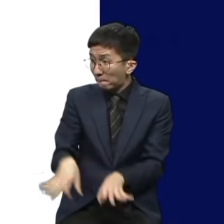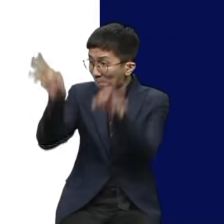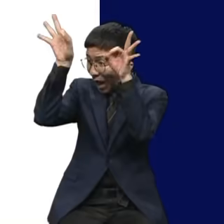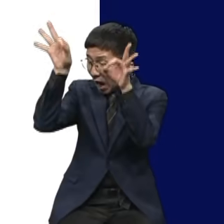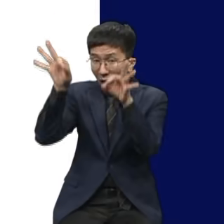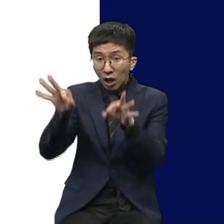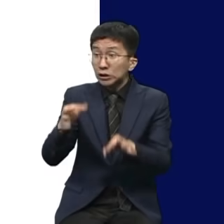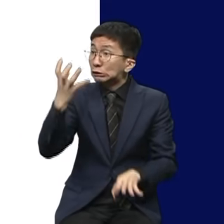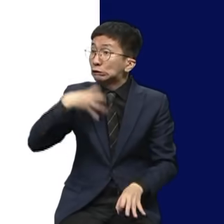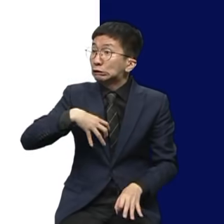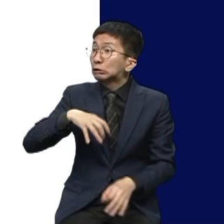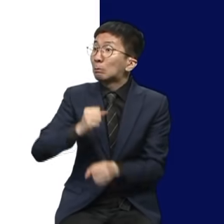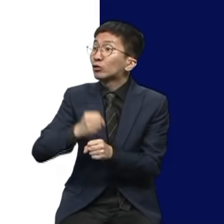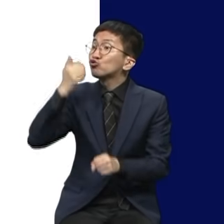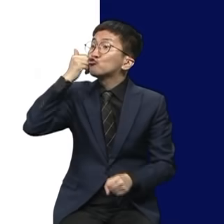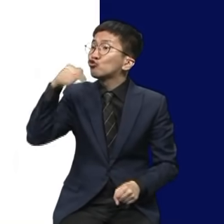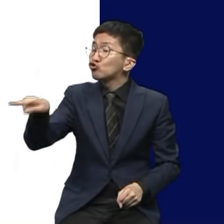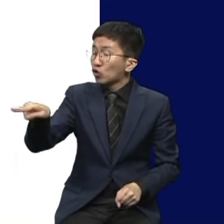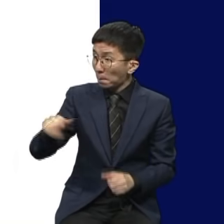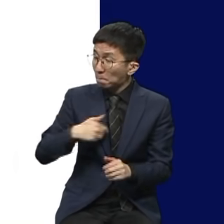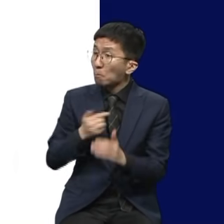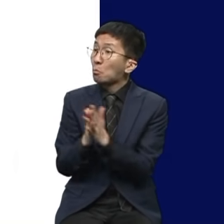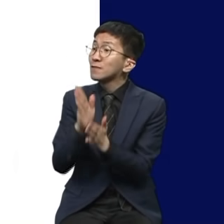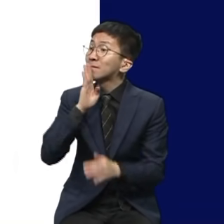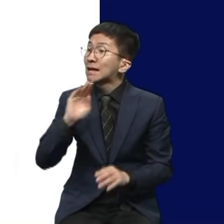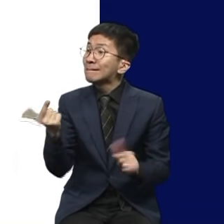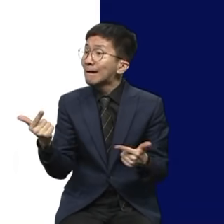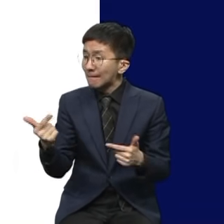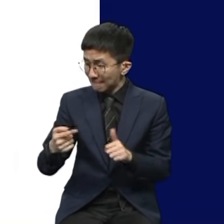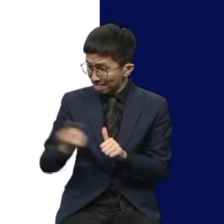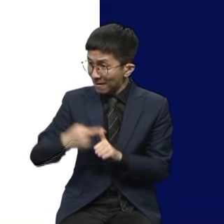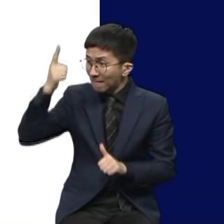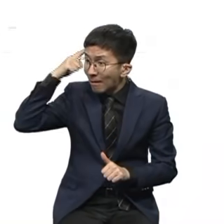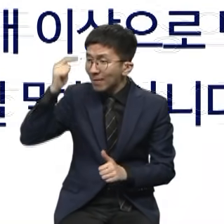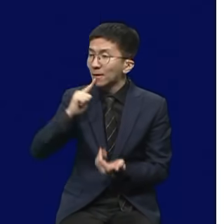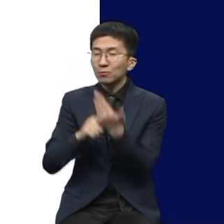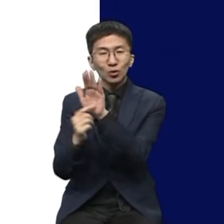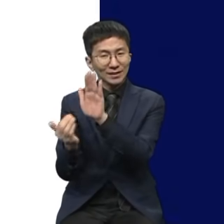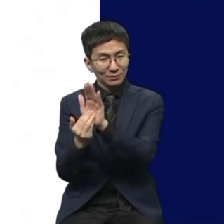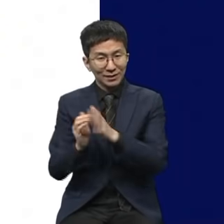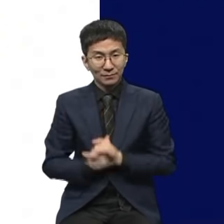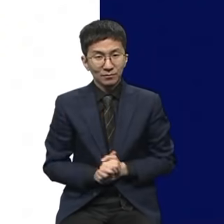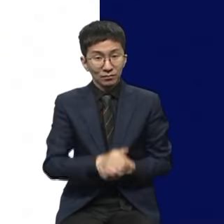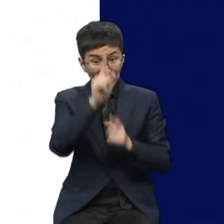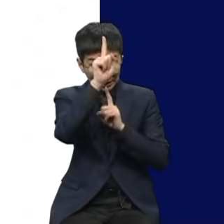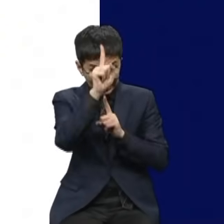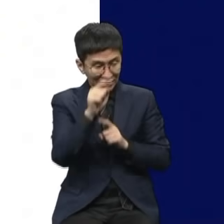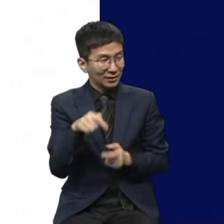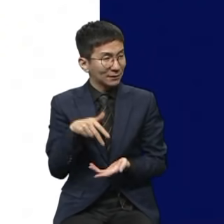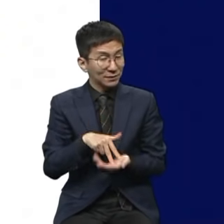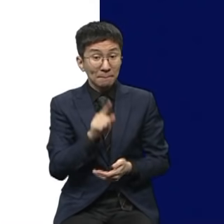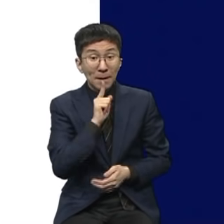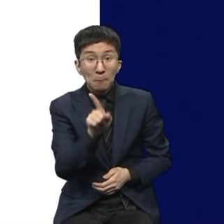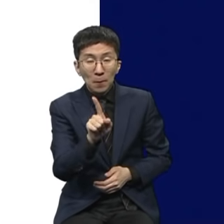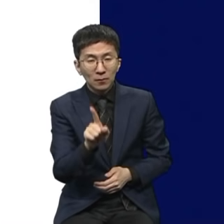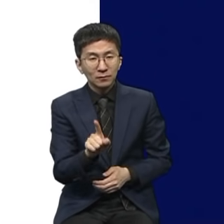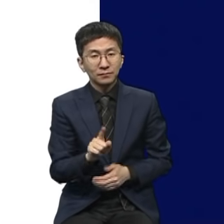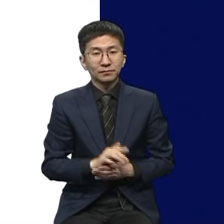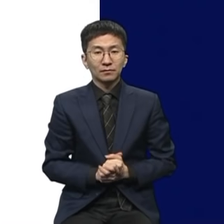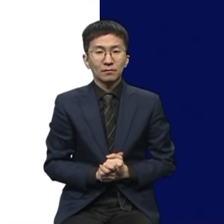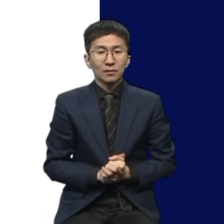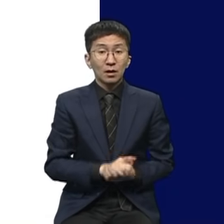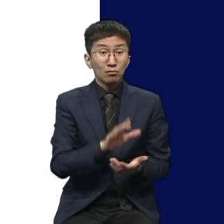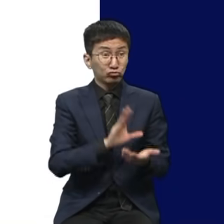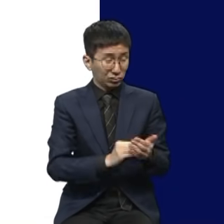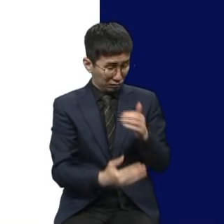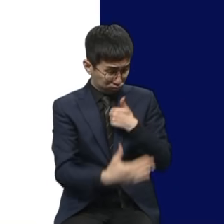이상으로 만든 당사자가 할 말은 아니라고 이 지사는 주장했습니다. 그러자 이 전 대표도 SNS를 통해 문제를